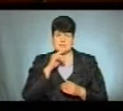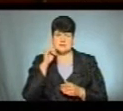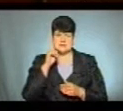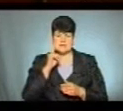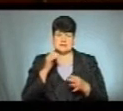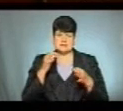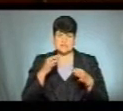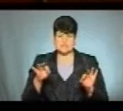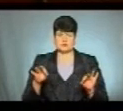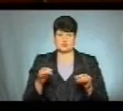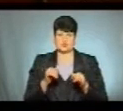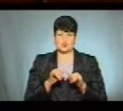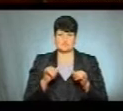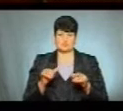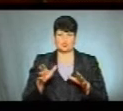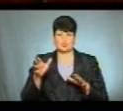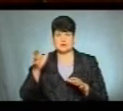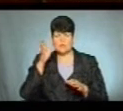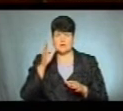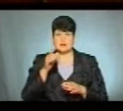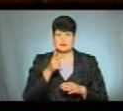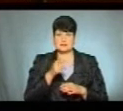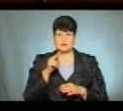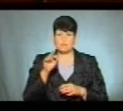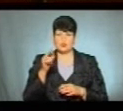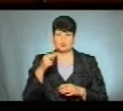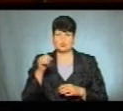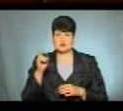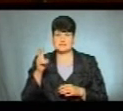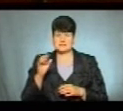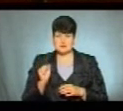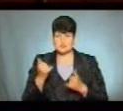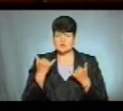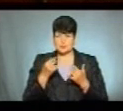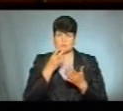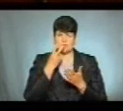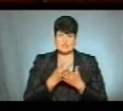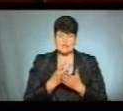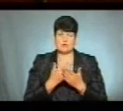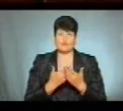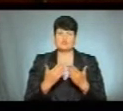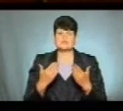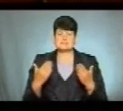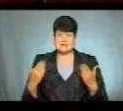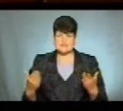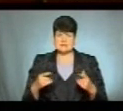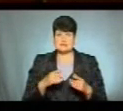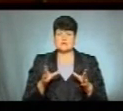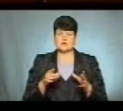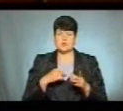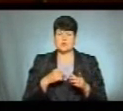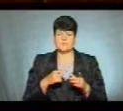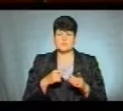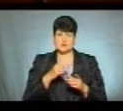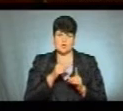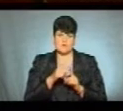Ізраїльської незалежної академії розвитку наук Галина Подольська. Сьогодні їх репрезентували в музеї. За словами співорганізаторки